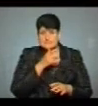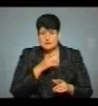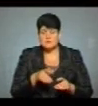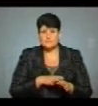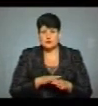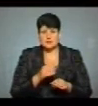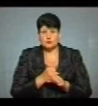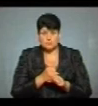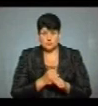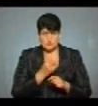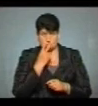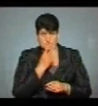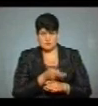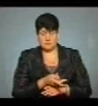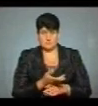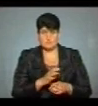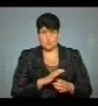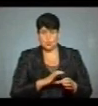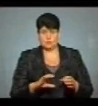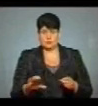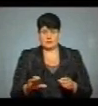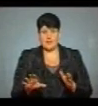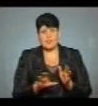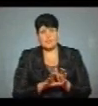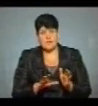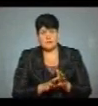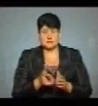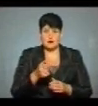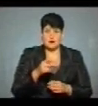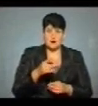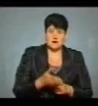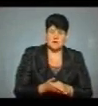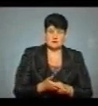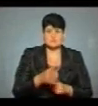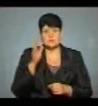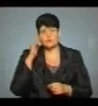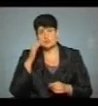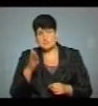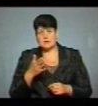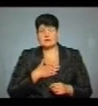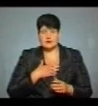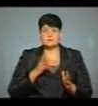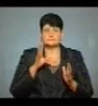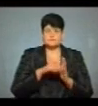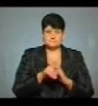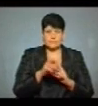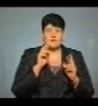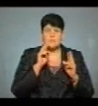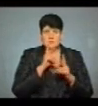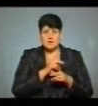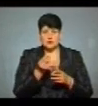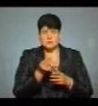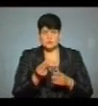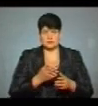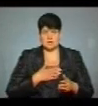що натикаємося на комунікації електромереж, газових, водяних, наших в тому числі, які неправильно нанесені на наших